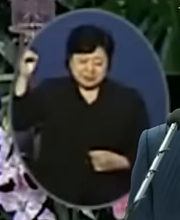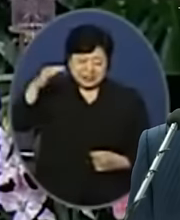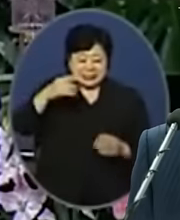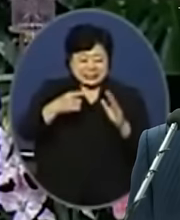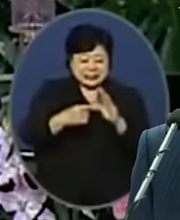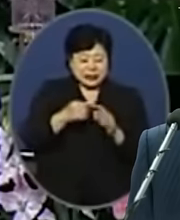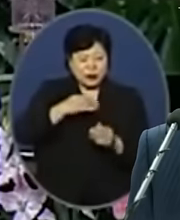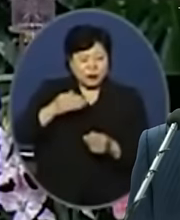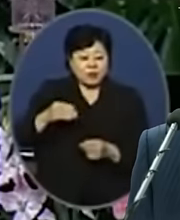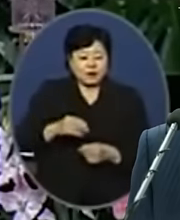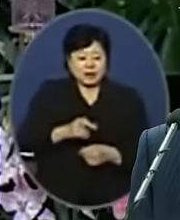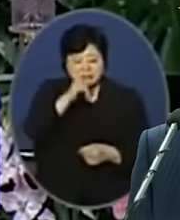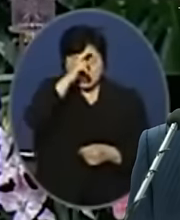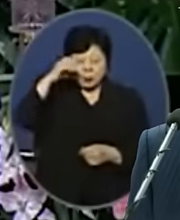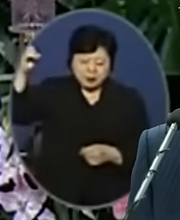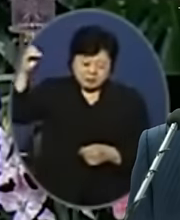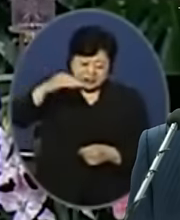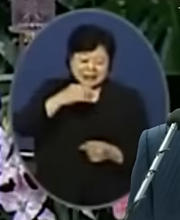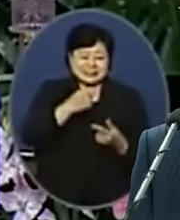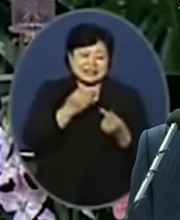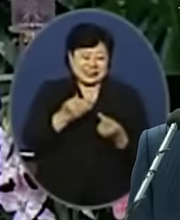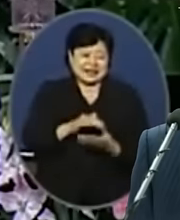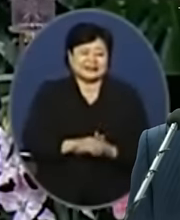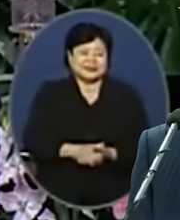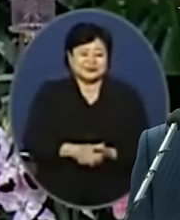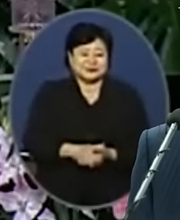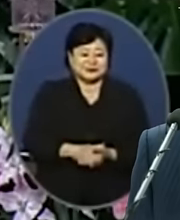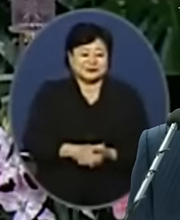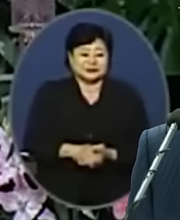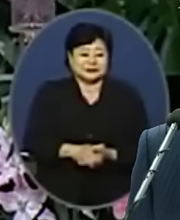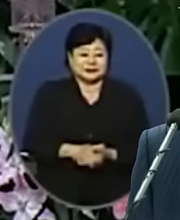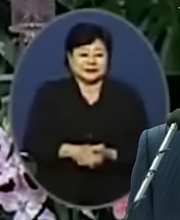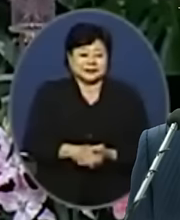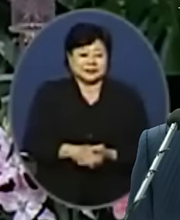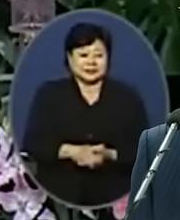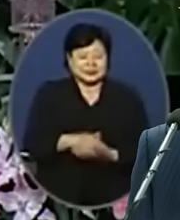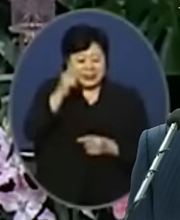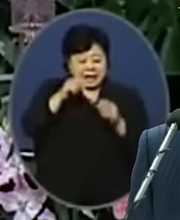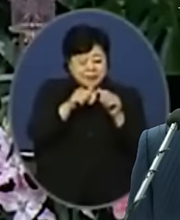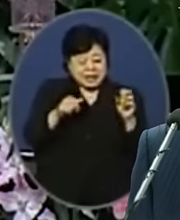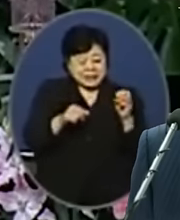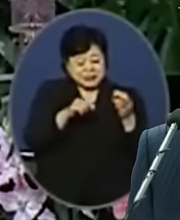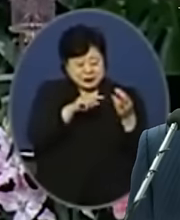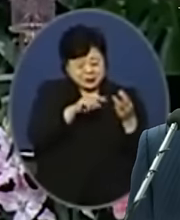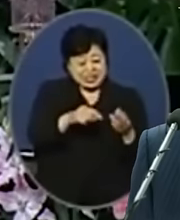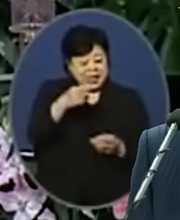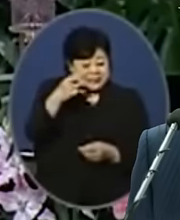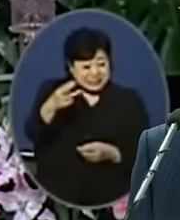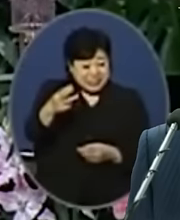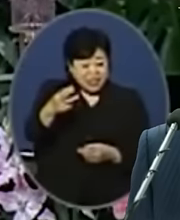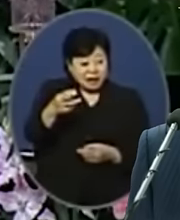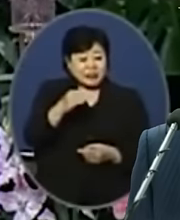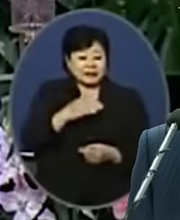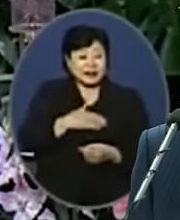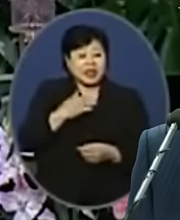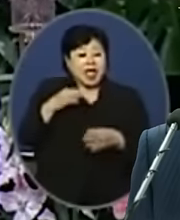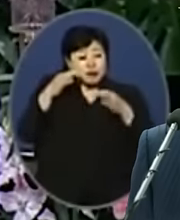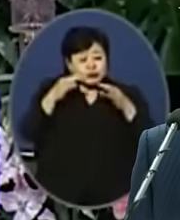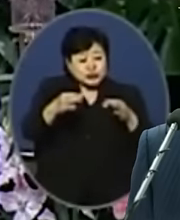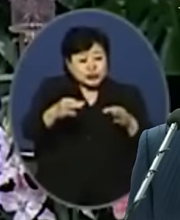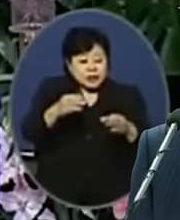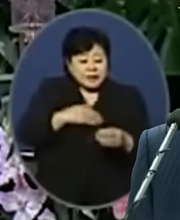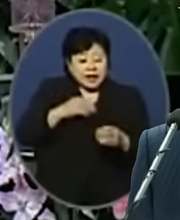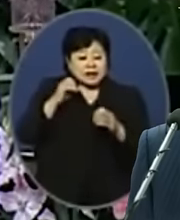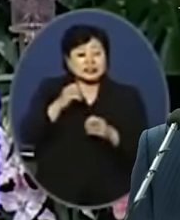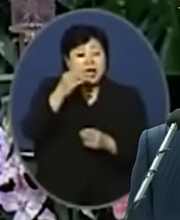내 공의를 증오와 같이 하시라고 말씀하는 것입니다. 예레미야 33장 3절도 너는 내게